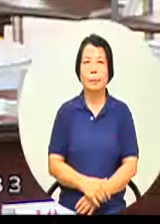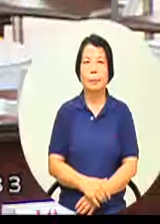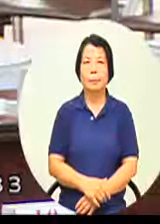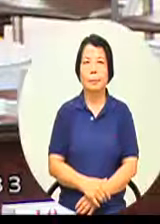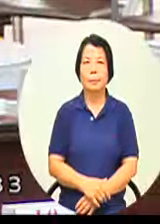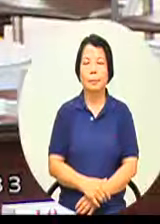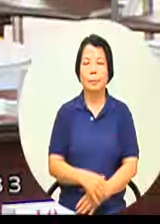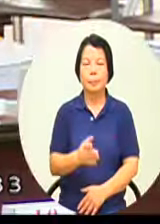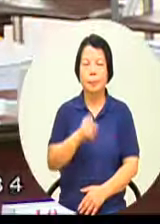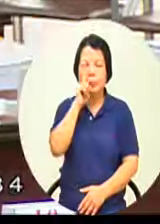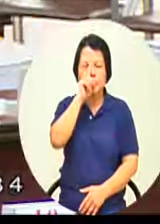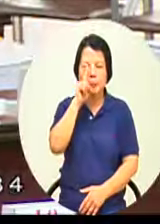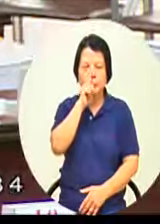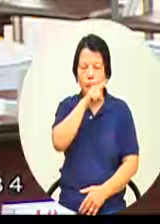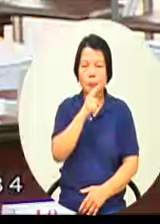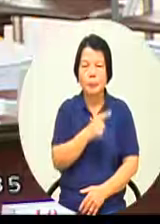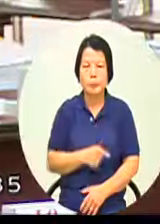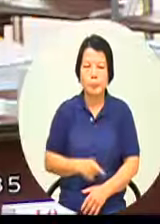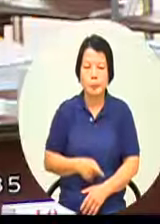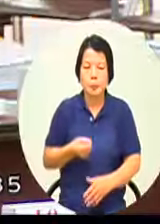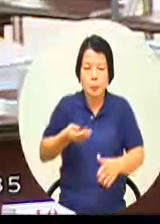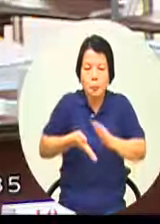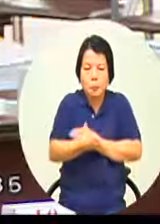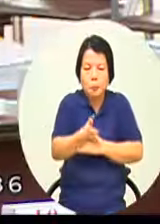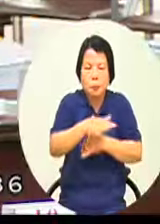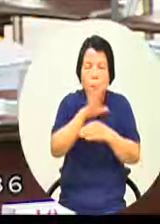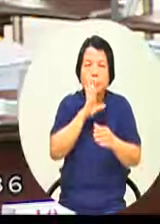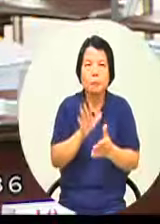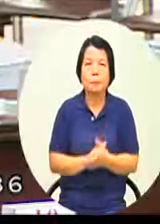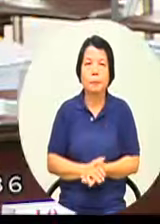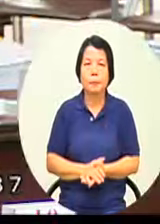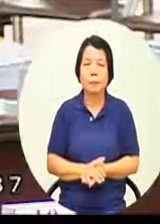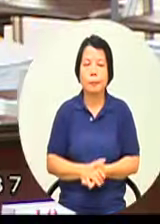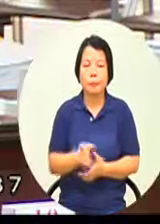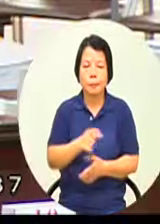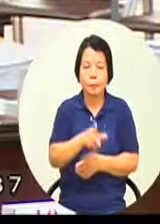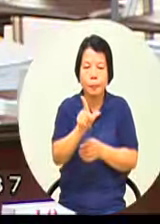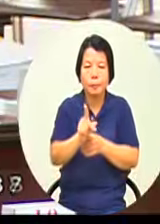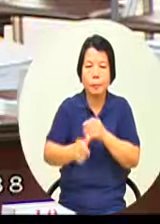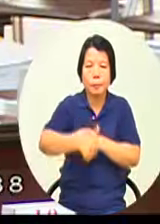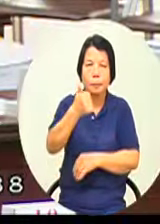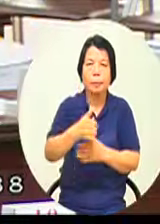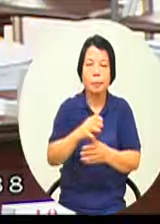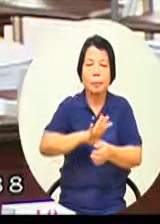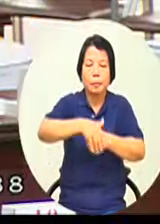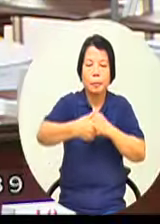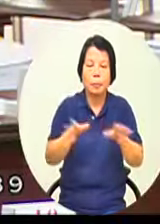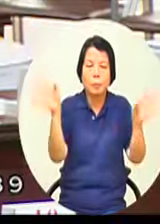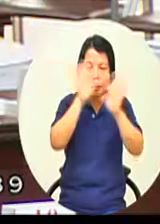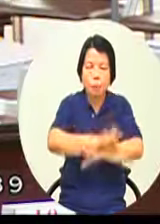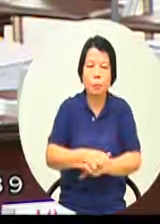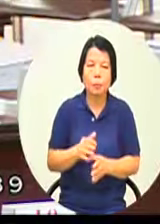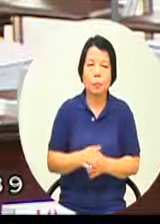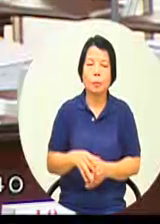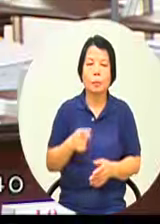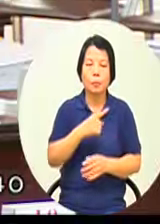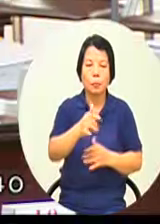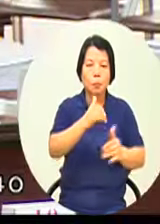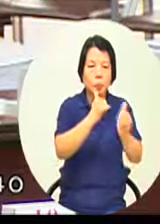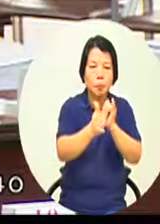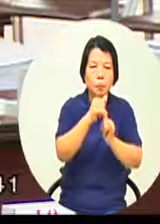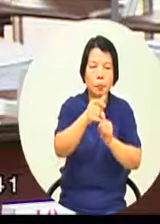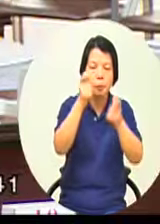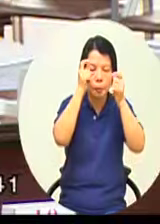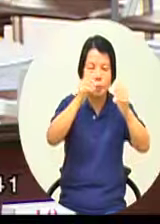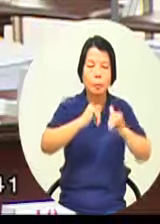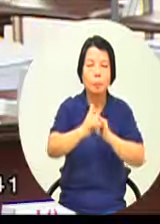咱的污水咧，污水一科、污水二科对不对吼？就是在科长咧，包括暗时啊，去达市民，咱高雄市的